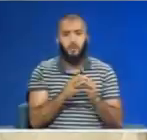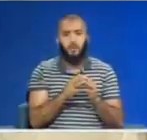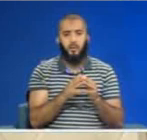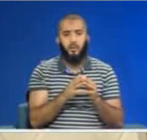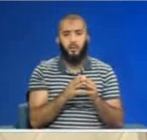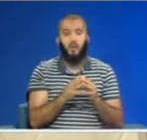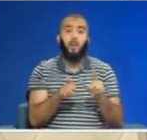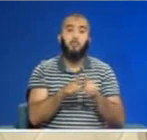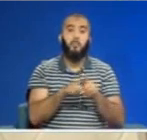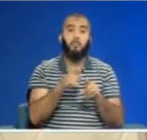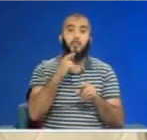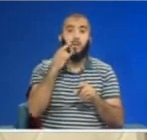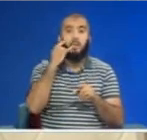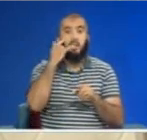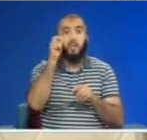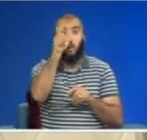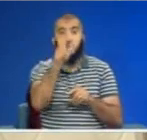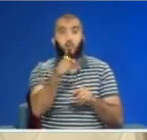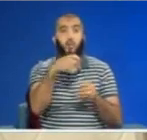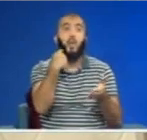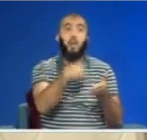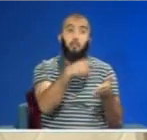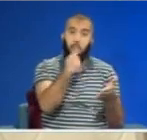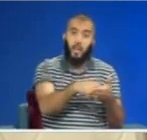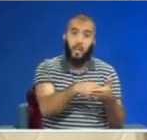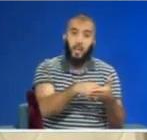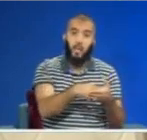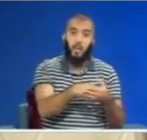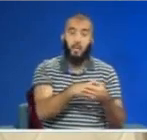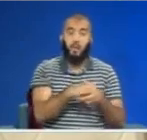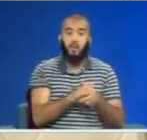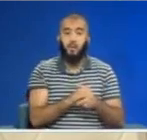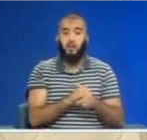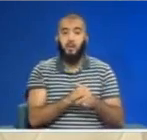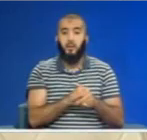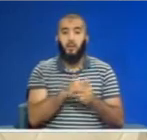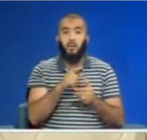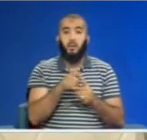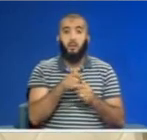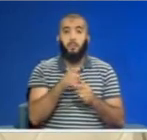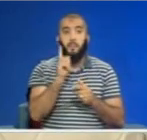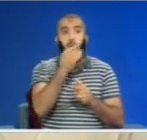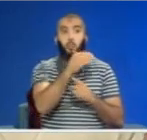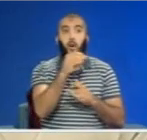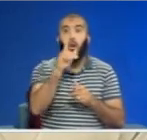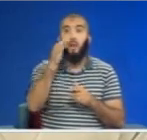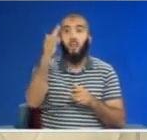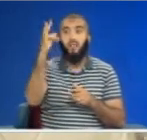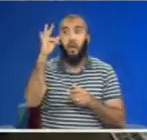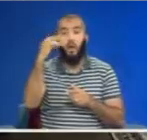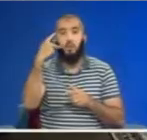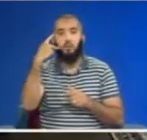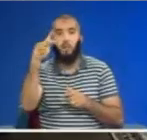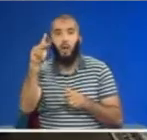وطبعا اللي يدفع حقوق البيع وحقوق الشراء، لكن هذا الذي استفاد وهو أخ لبقية